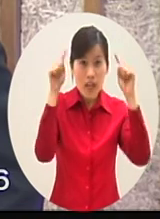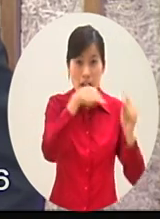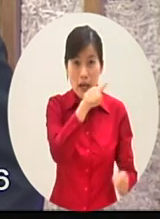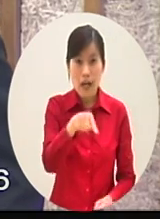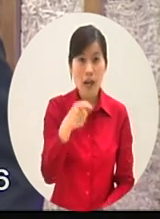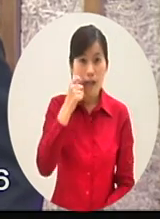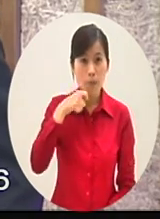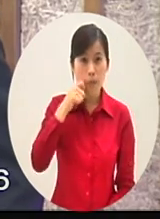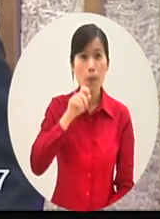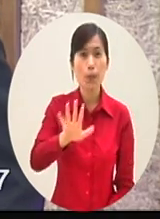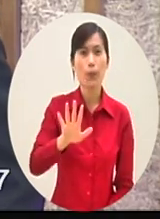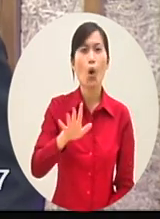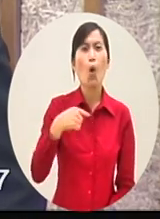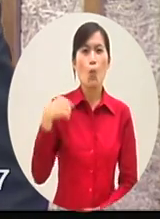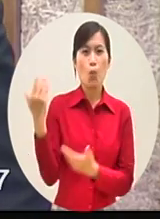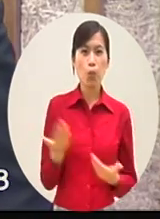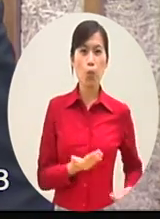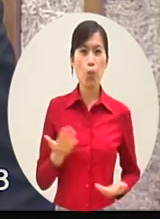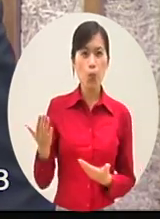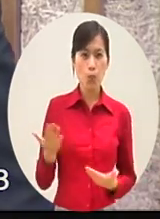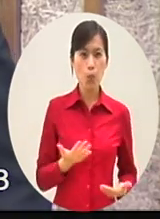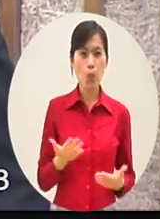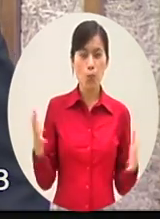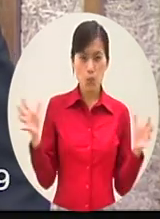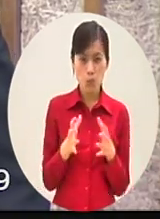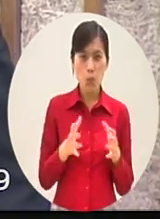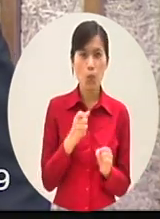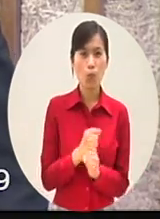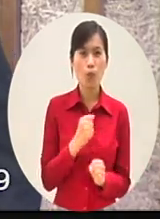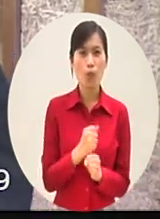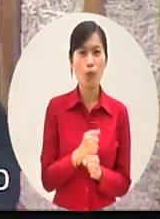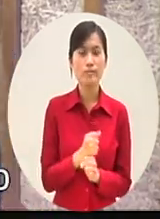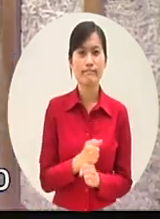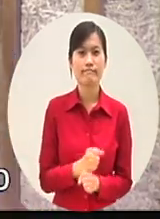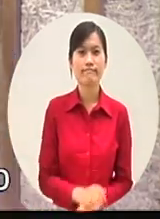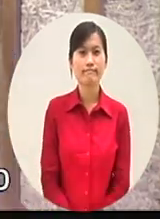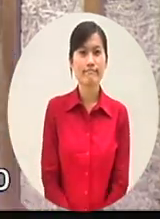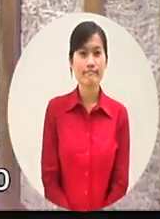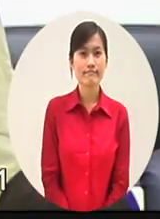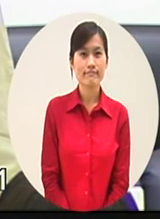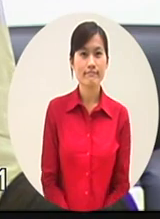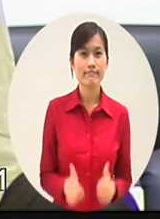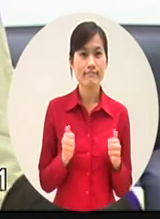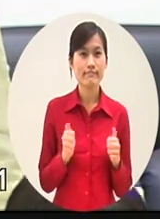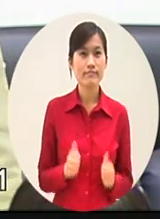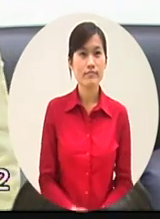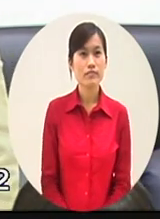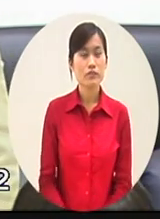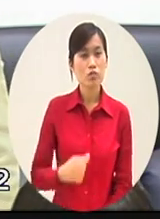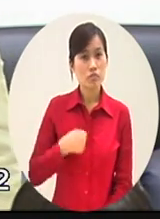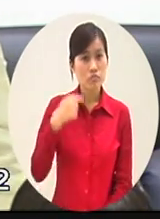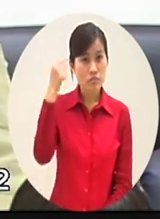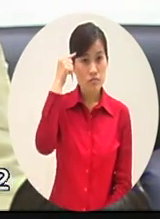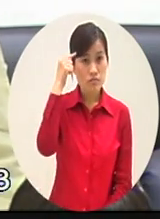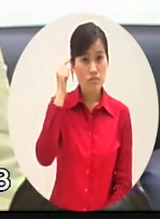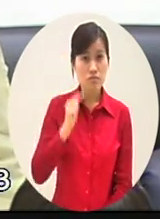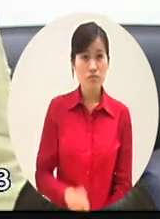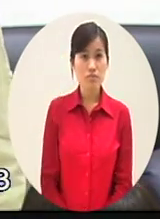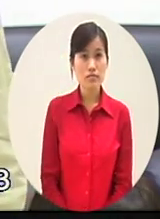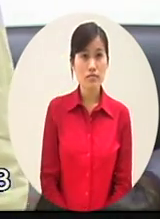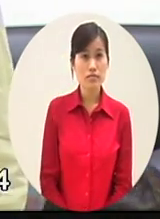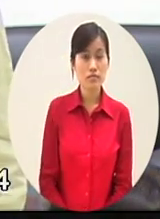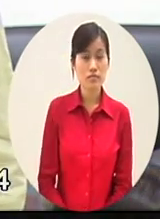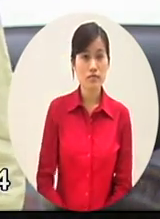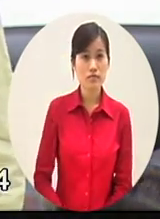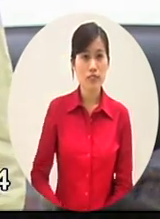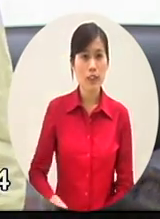划，当然我们都是非常欢迎的。我想这个方向我们会继续来努力。谢谢。 我想他的这个探索